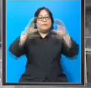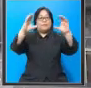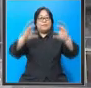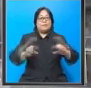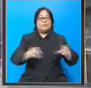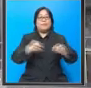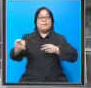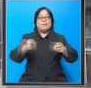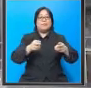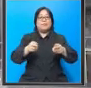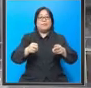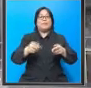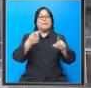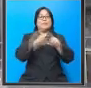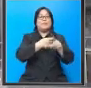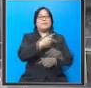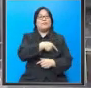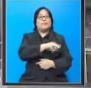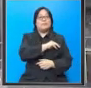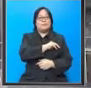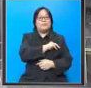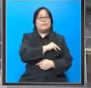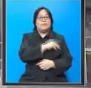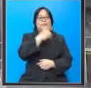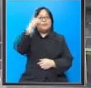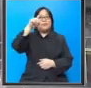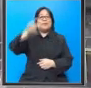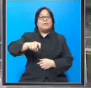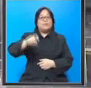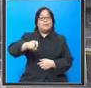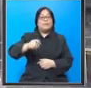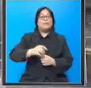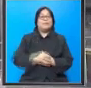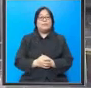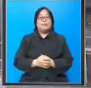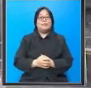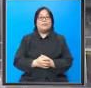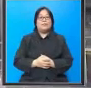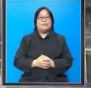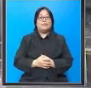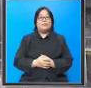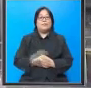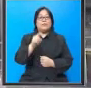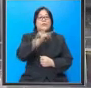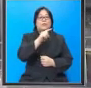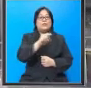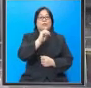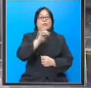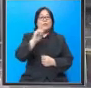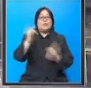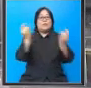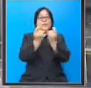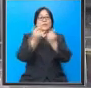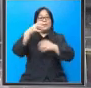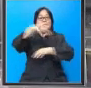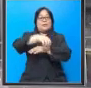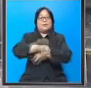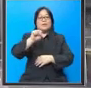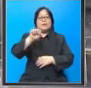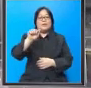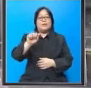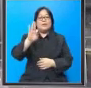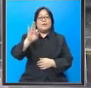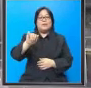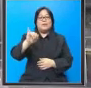dan usaha yang diambil oleh Kementerian untuk memastikan juting naik Safari yang